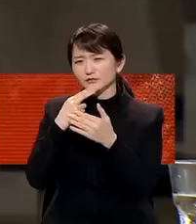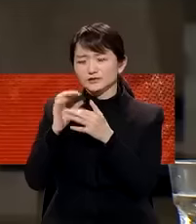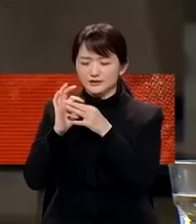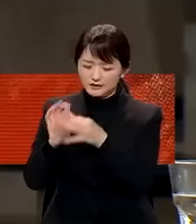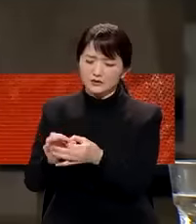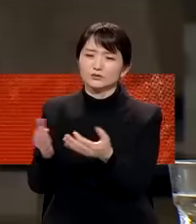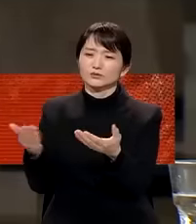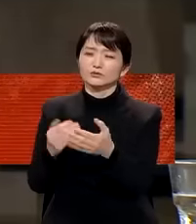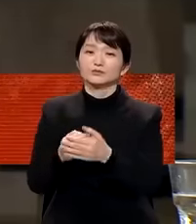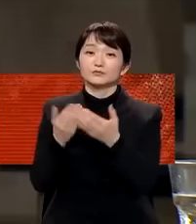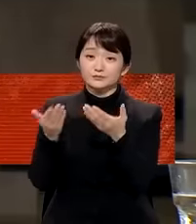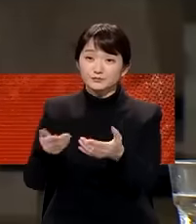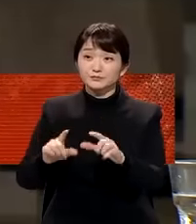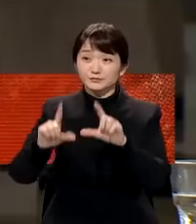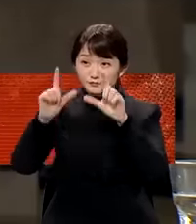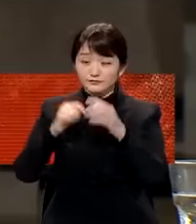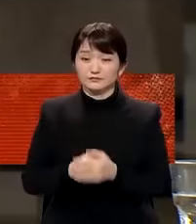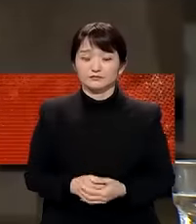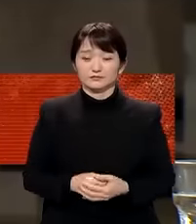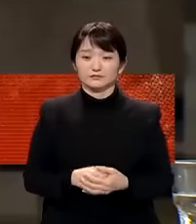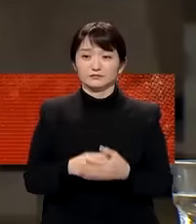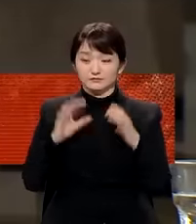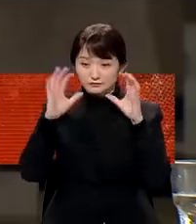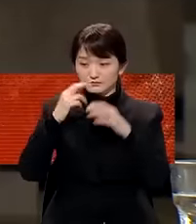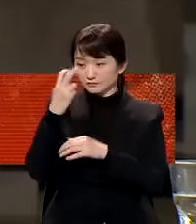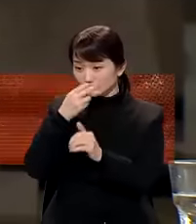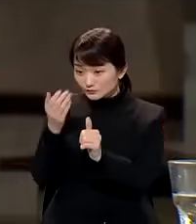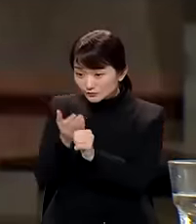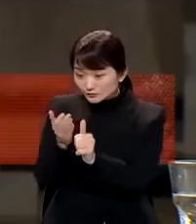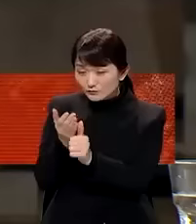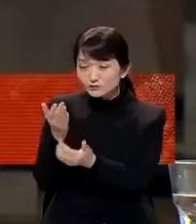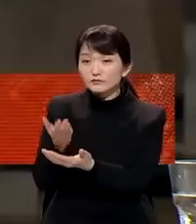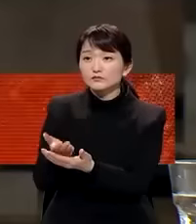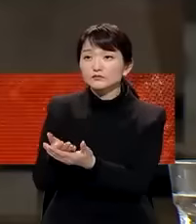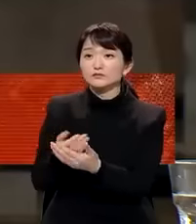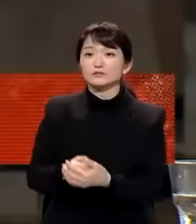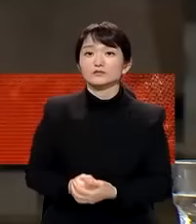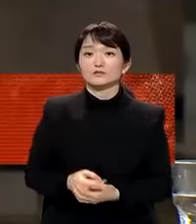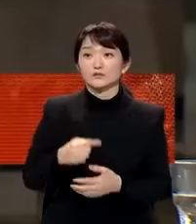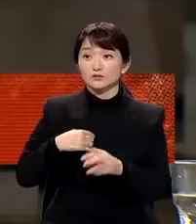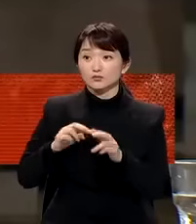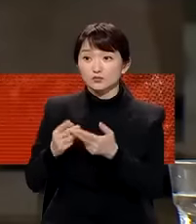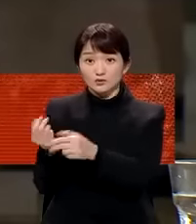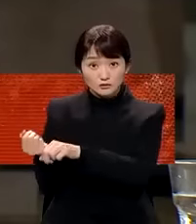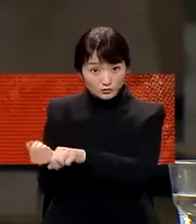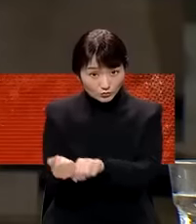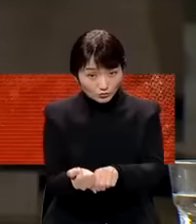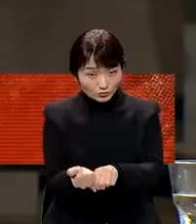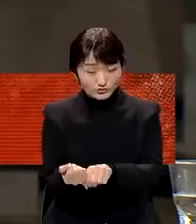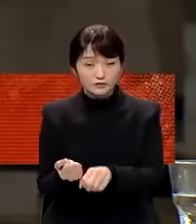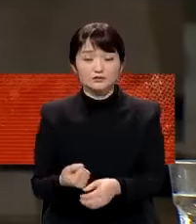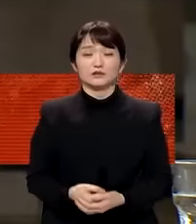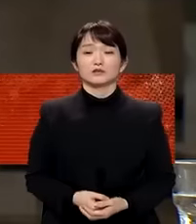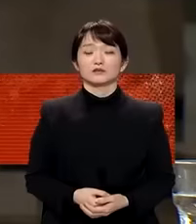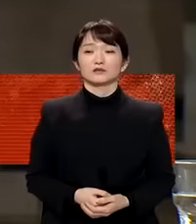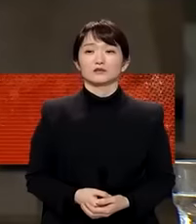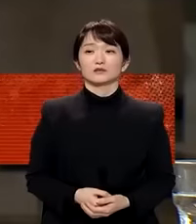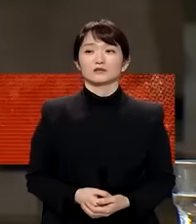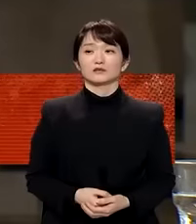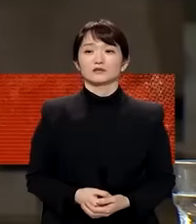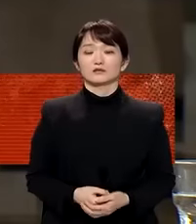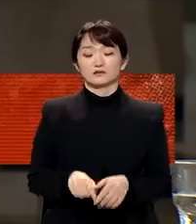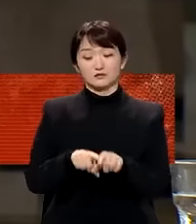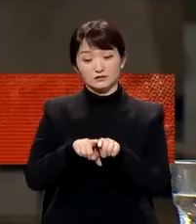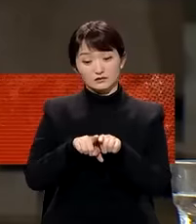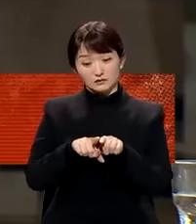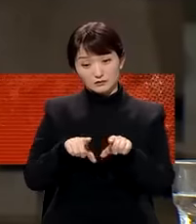휴일날 자기가 아이를 좀 봐 달라라고 하는 것이 본인이 골프 치겠다고 하는 거 아니겠어요 그래서 아마 우리 일반